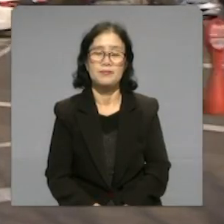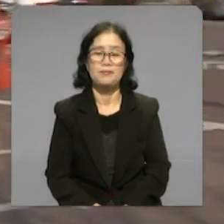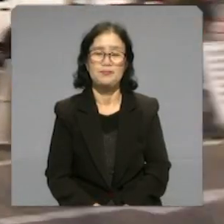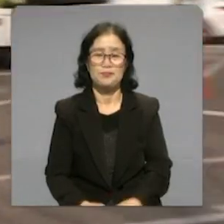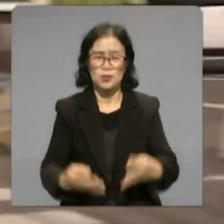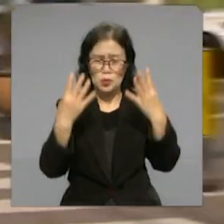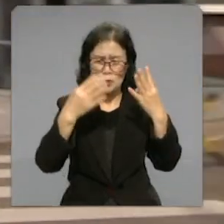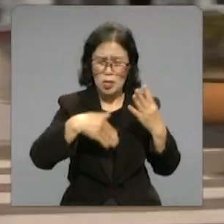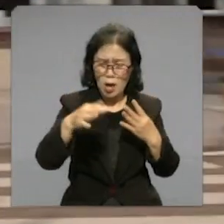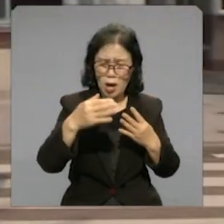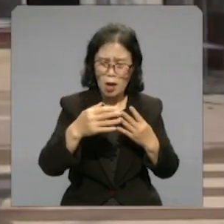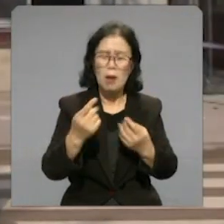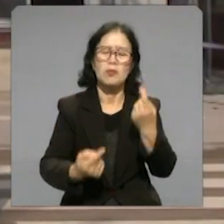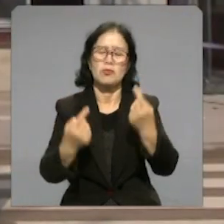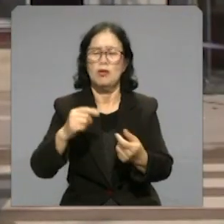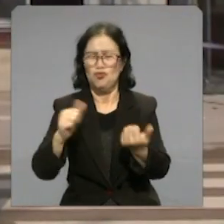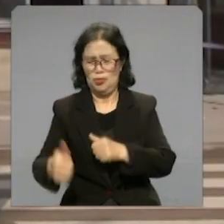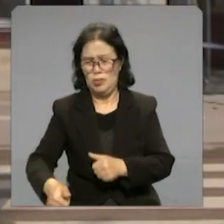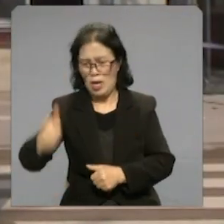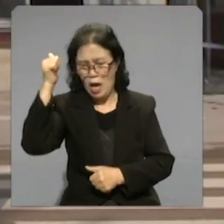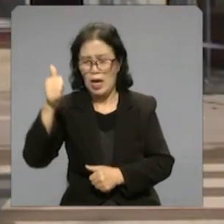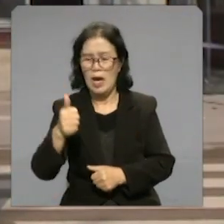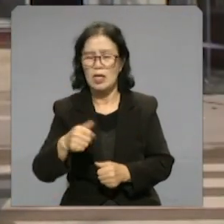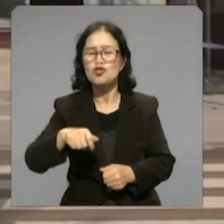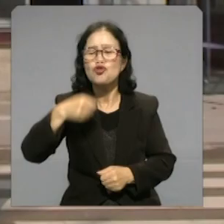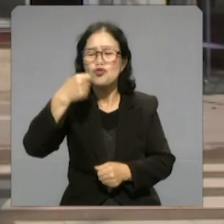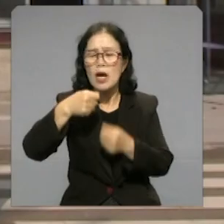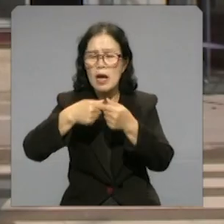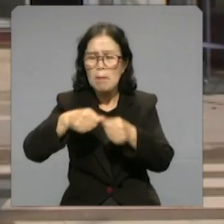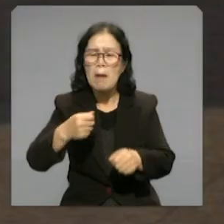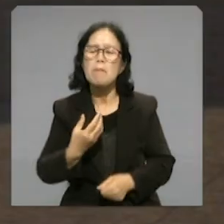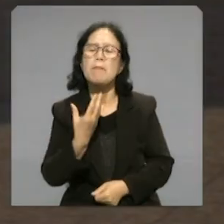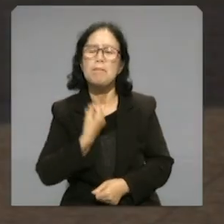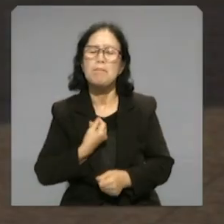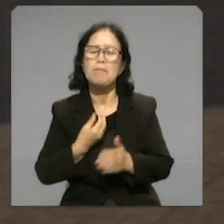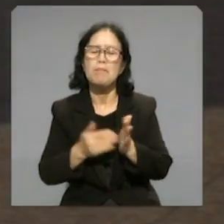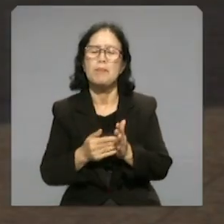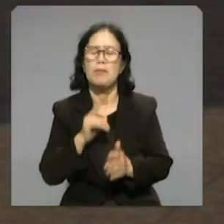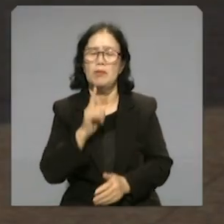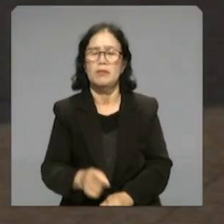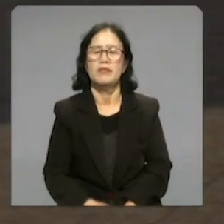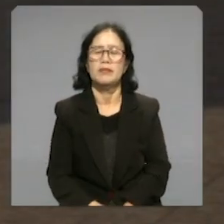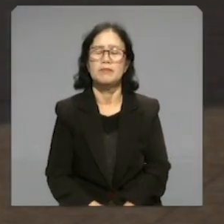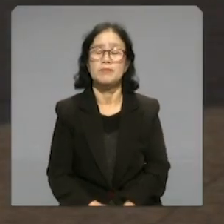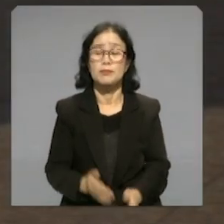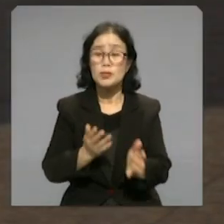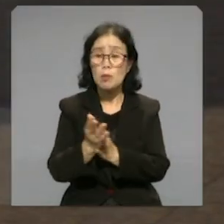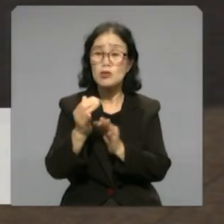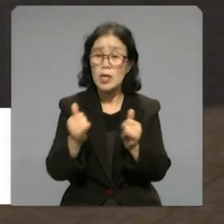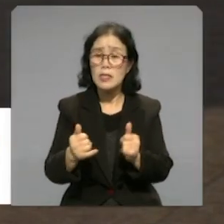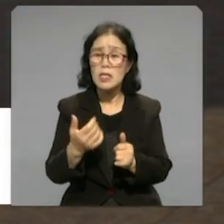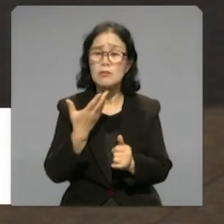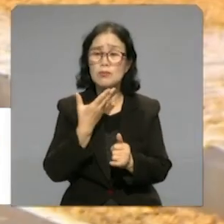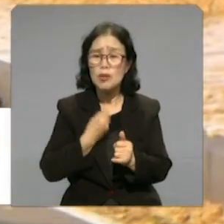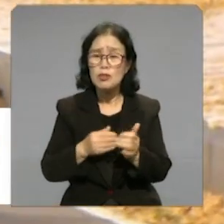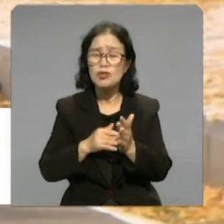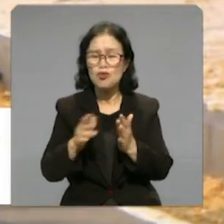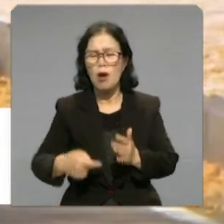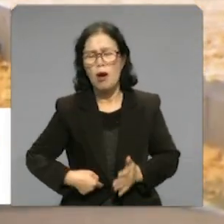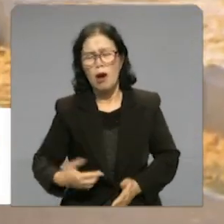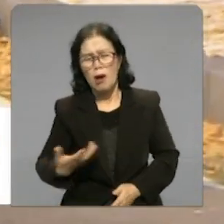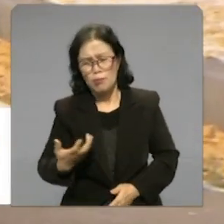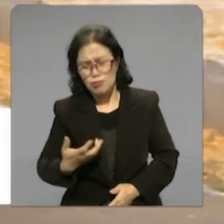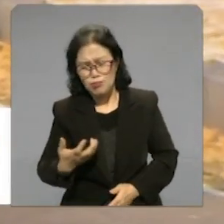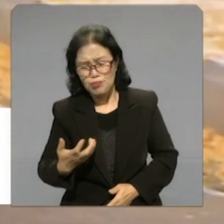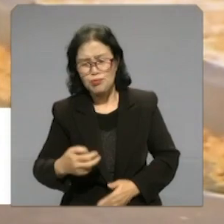교도소에 가느니 죽는 게 나을 것 같아 숟가락을 삼켰다는 김길수. 그런데 전문가들은 이물질을 삼킨 뒤 복통을